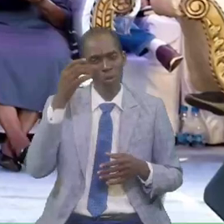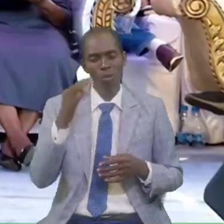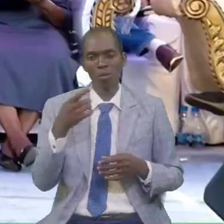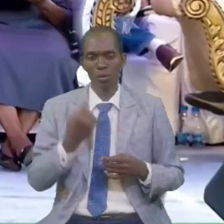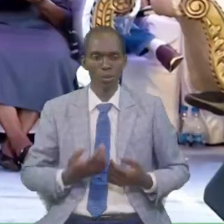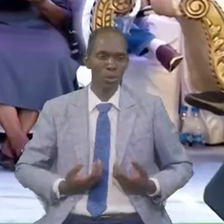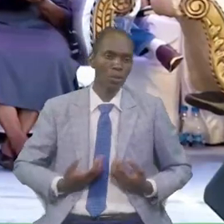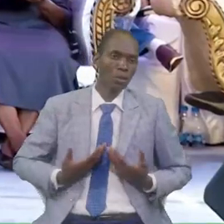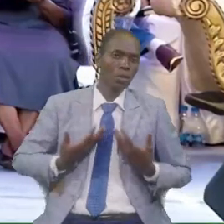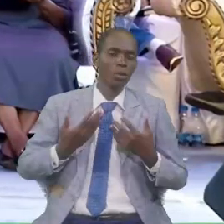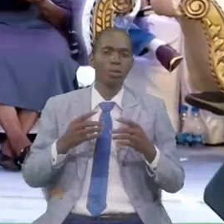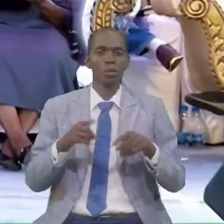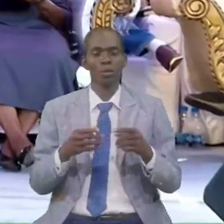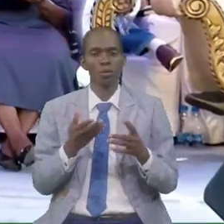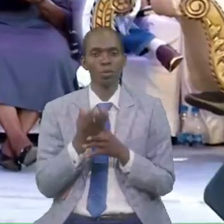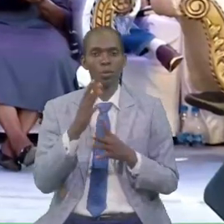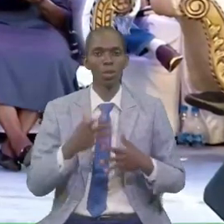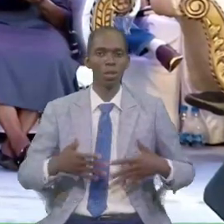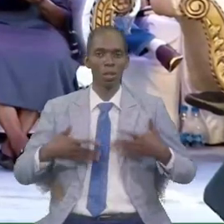Sois content de parcourir la vie.